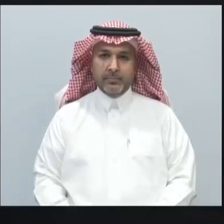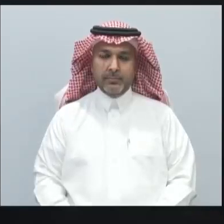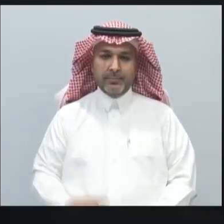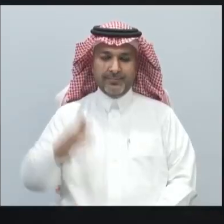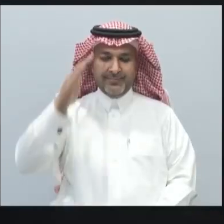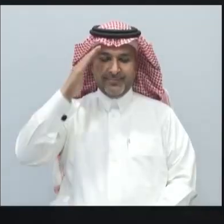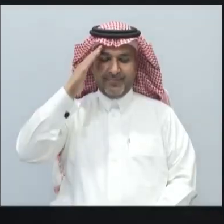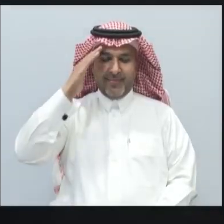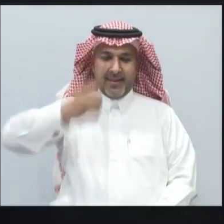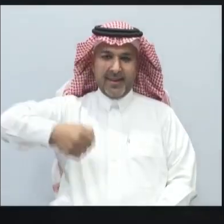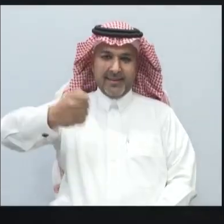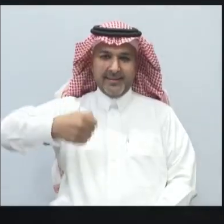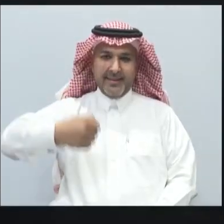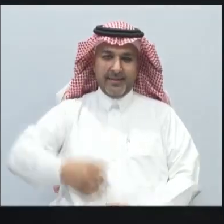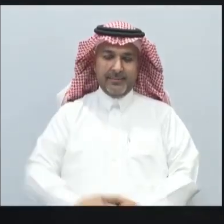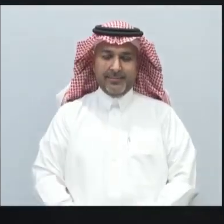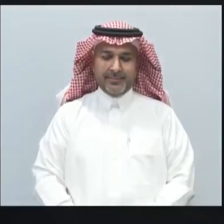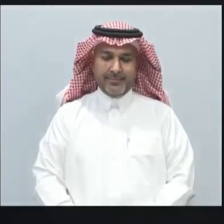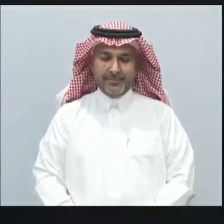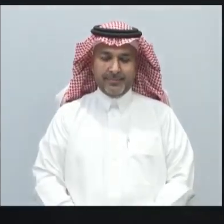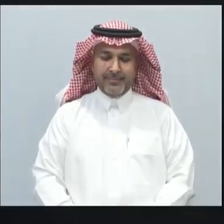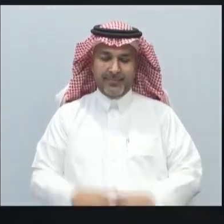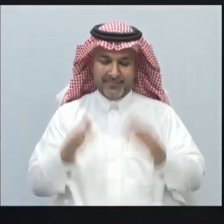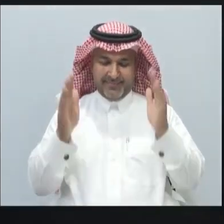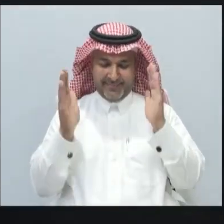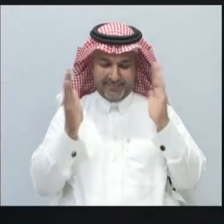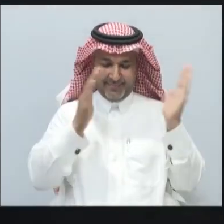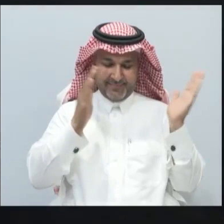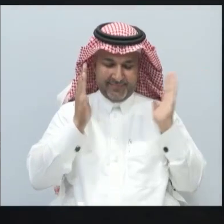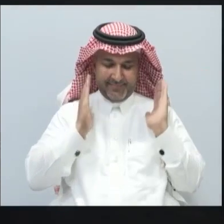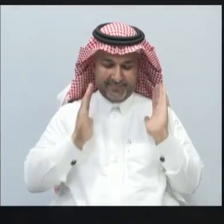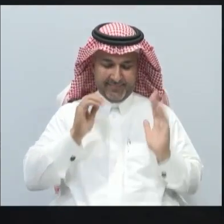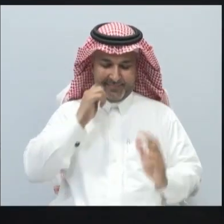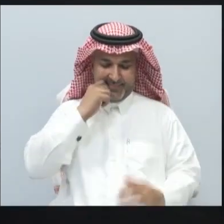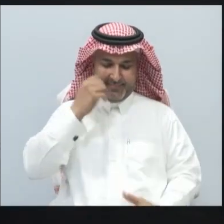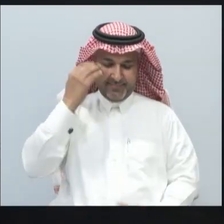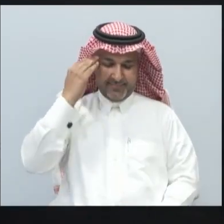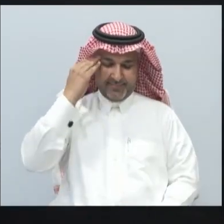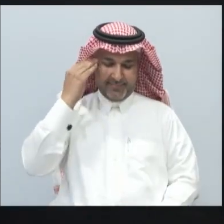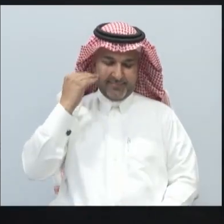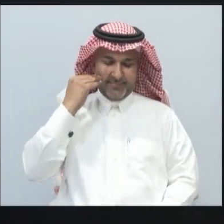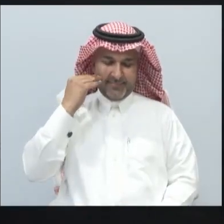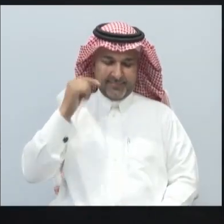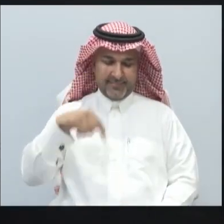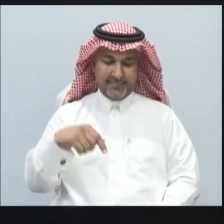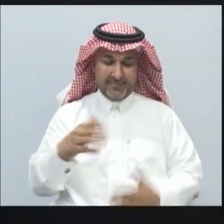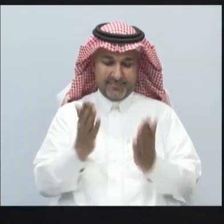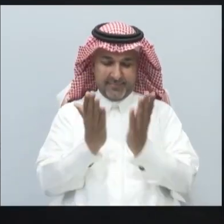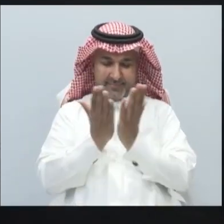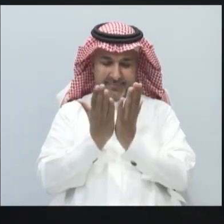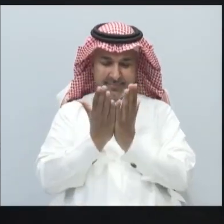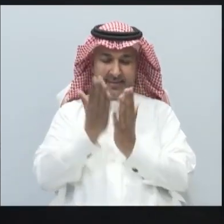السلام عليكم ورحمه الله وبركاته اهلا وسهلا بكم اعزائي طلاب الطالبات في مطلع دروسنا للفصل الثاني